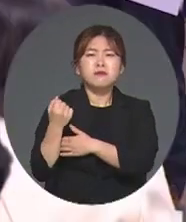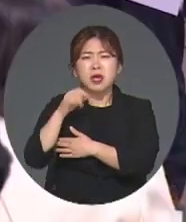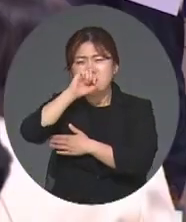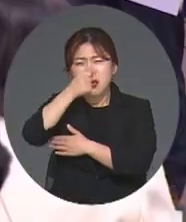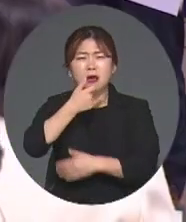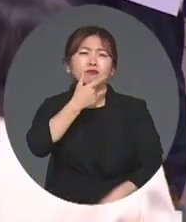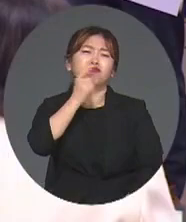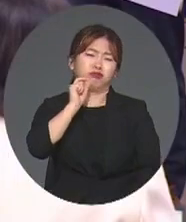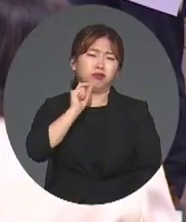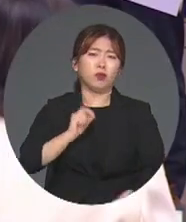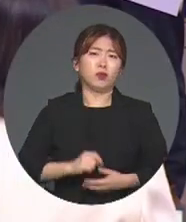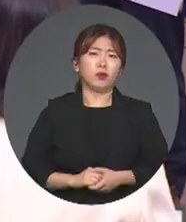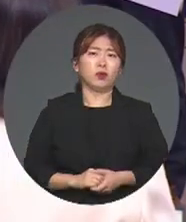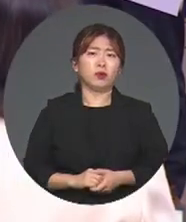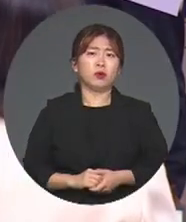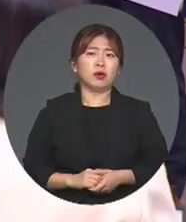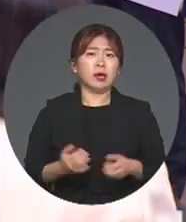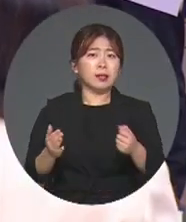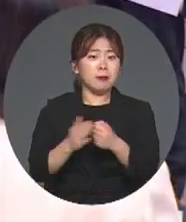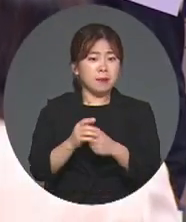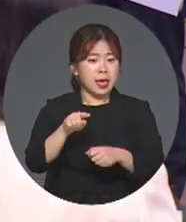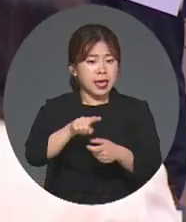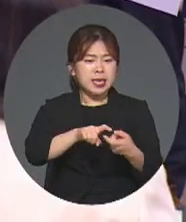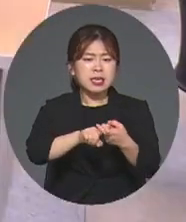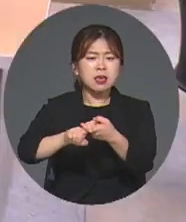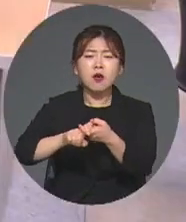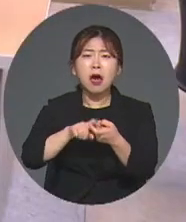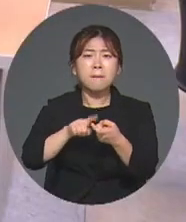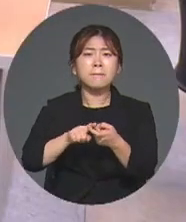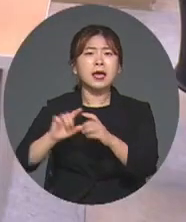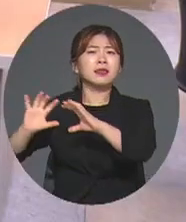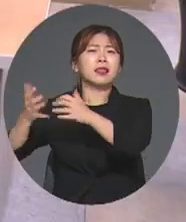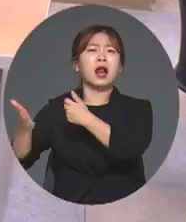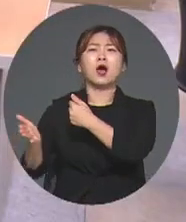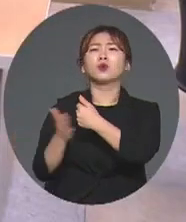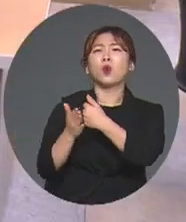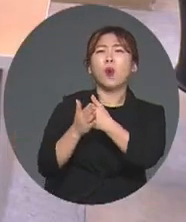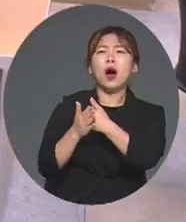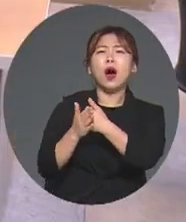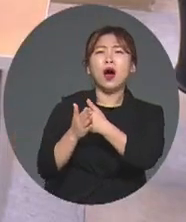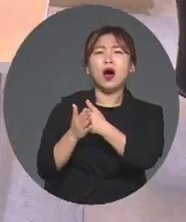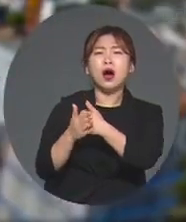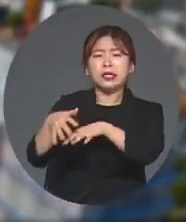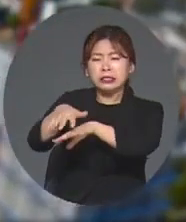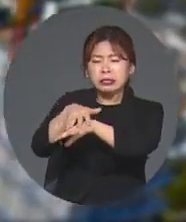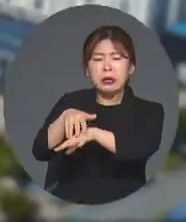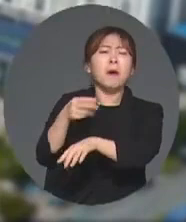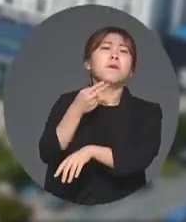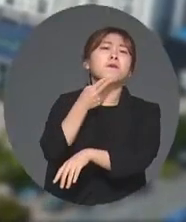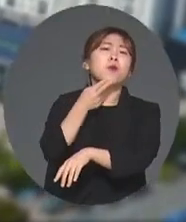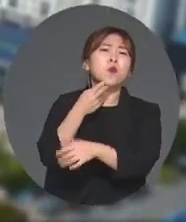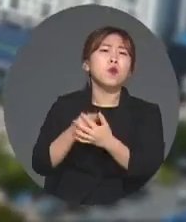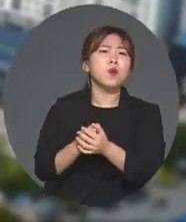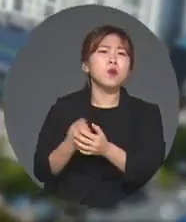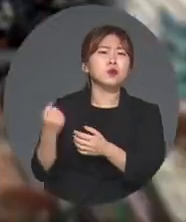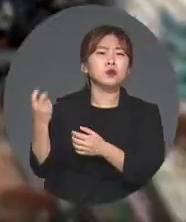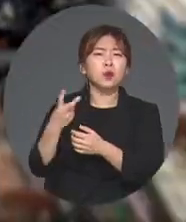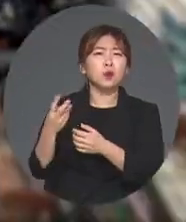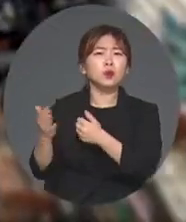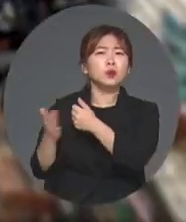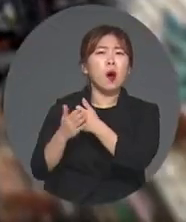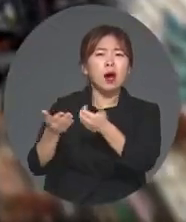지적했습니다. 또 특별연합과 관련한 국가 차원의 발전 전략이 없고 발전 계획에 나열된 사업